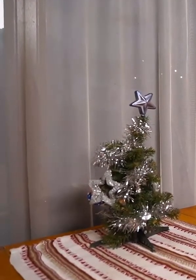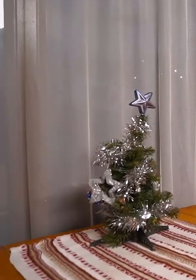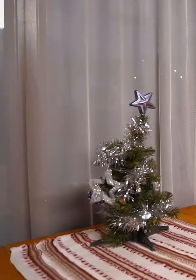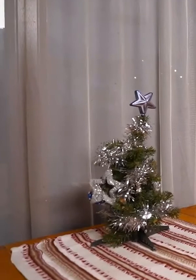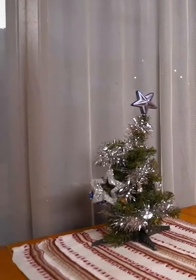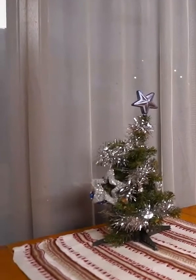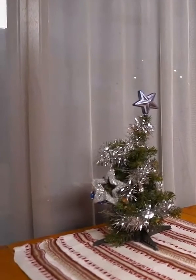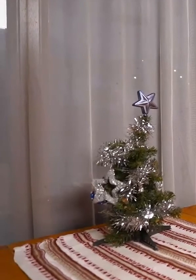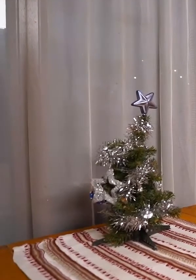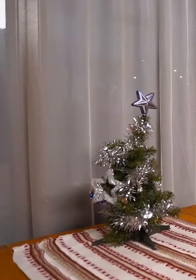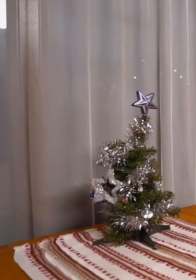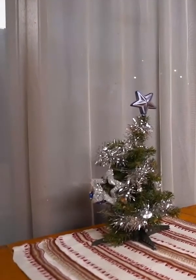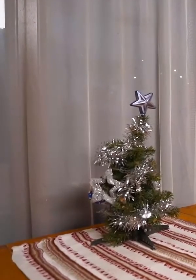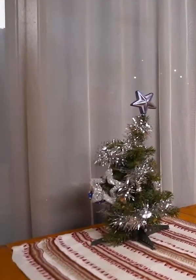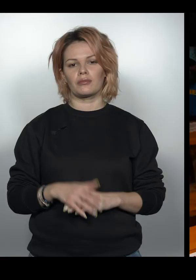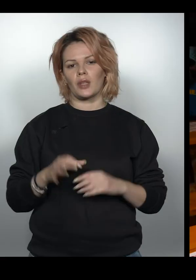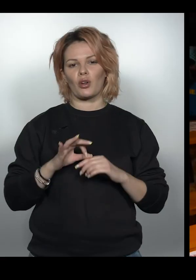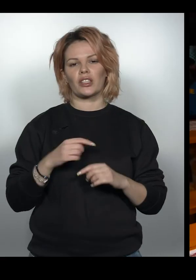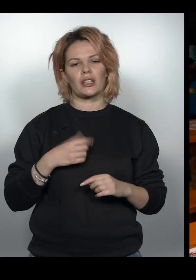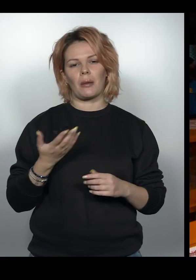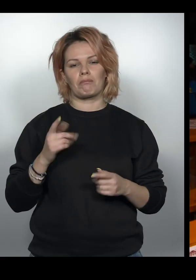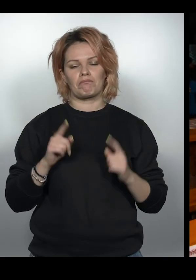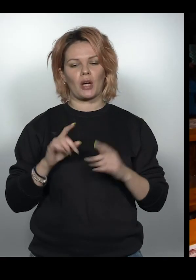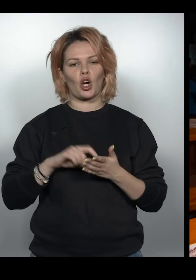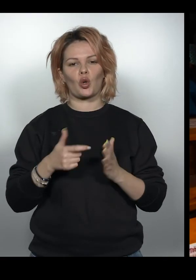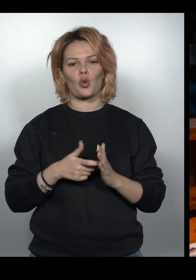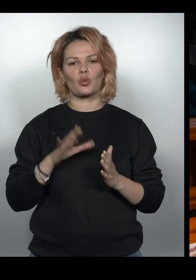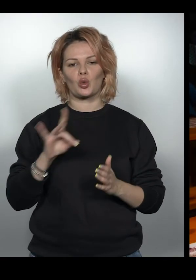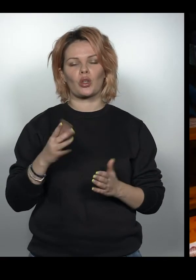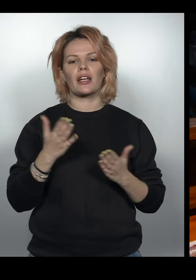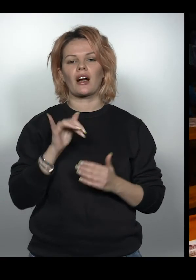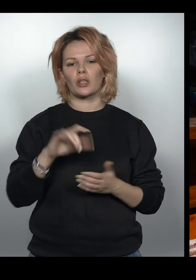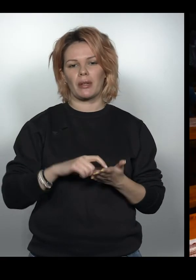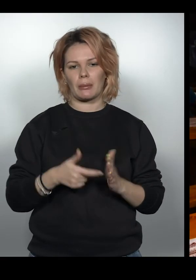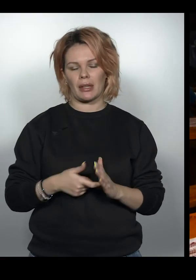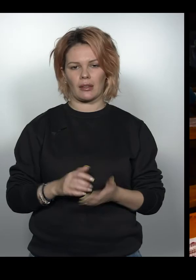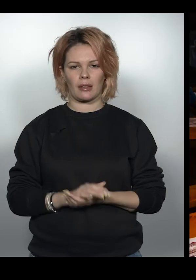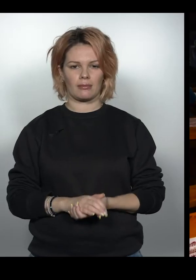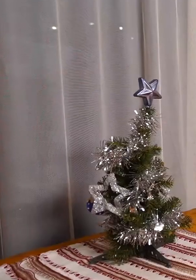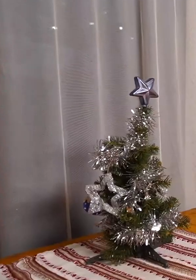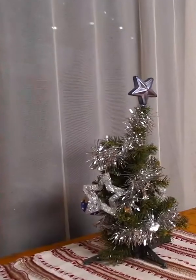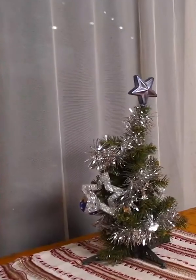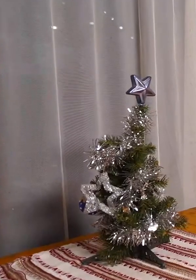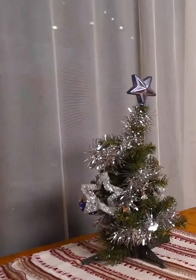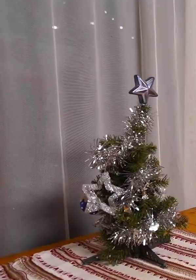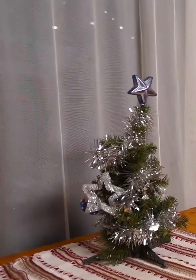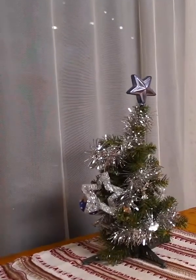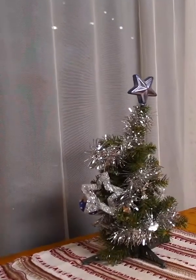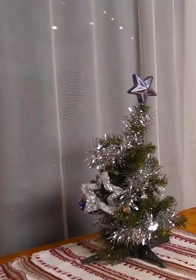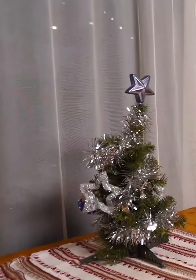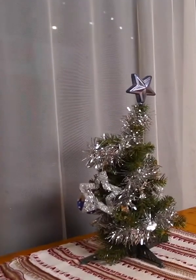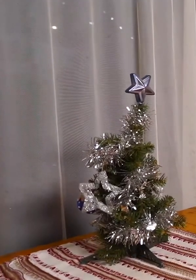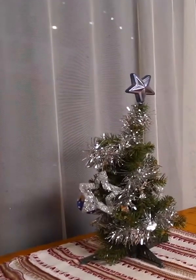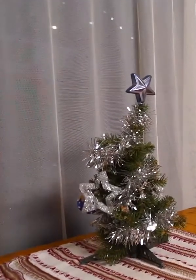Я читав тільки Чейза. Проведи нам невеличкий румтур. Яка твоя кімната? Я люблю, коли в